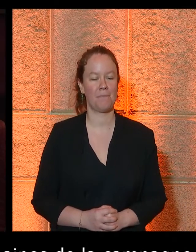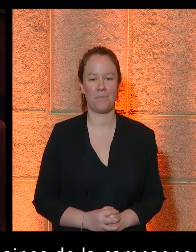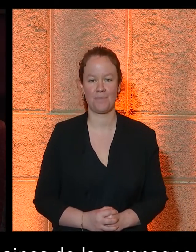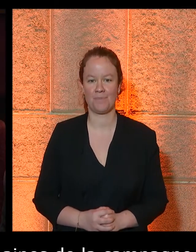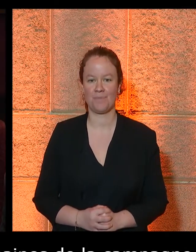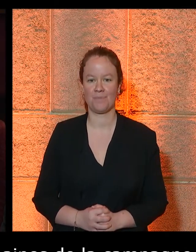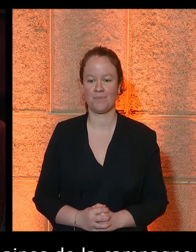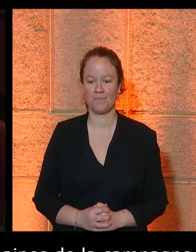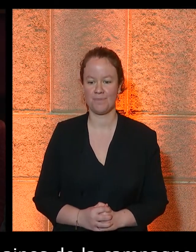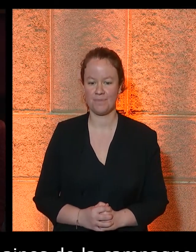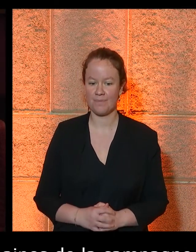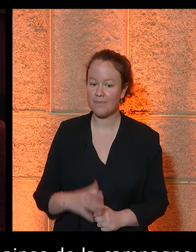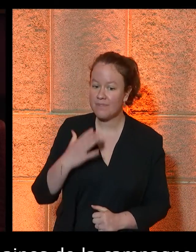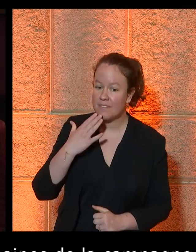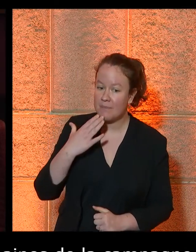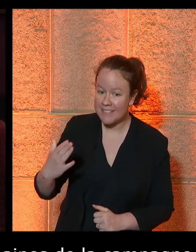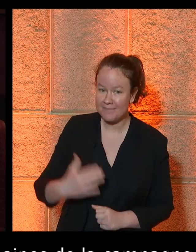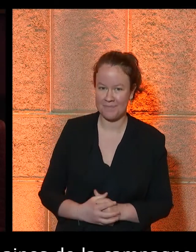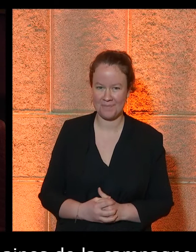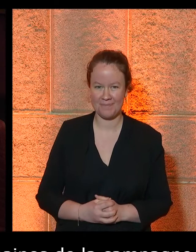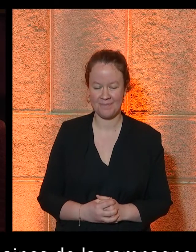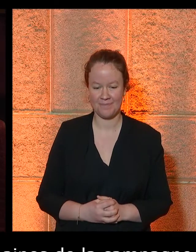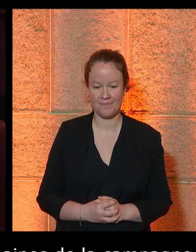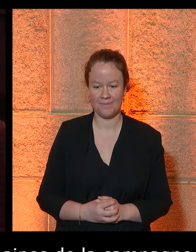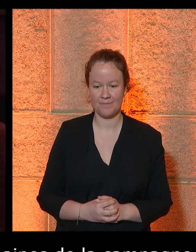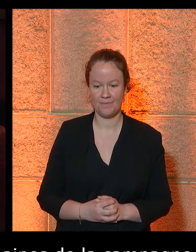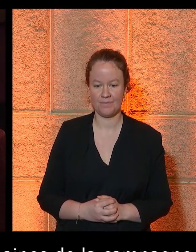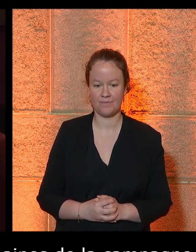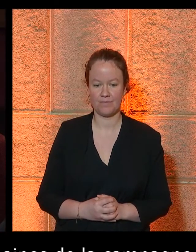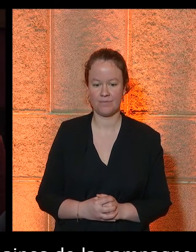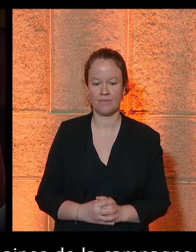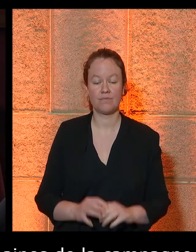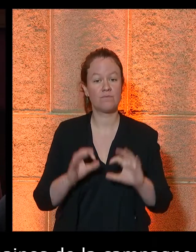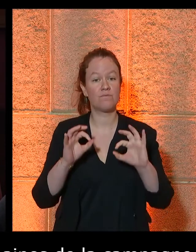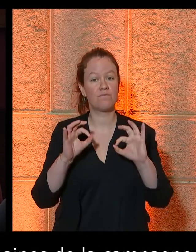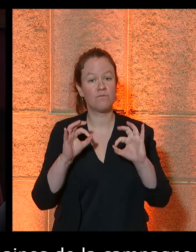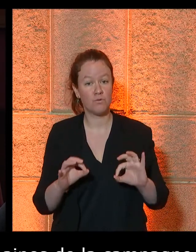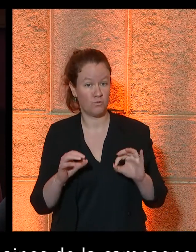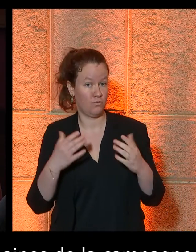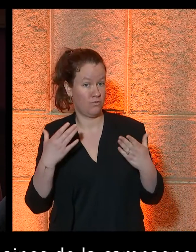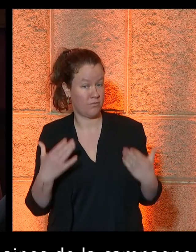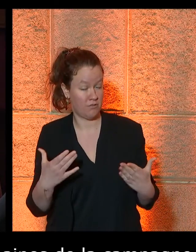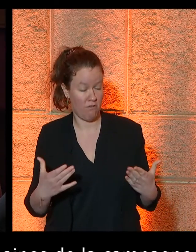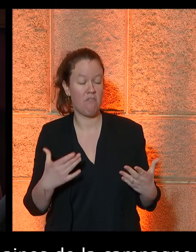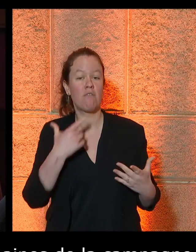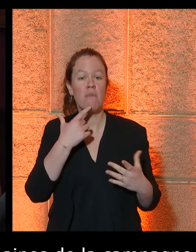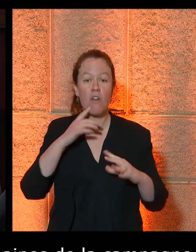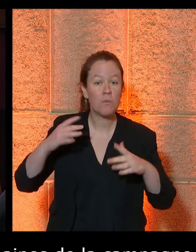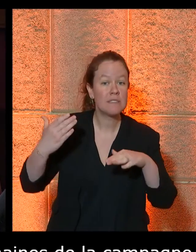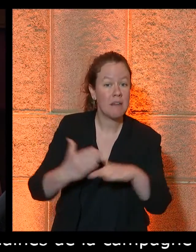Merci. Donc je vais effectivement vous parler maintenant des émissions de la campagne officielle. Donc comme l'a dit mon